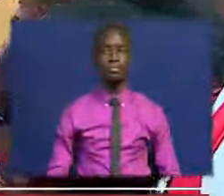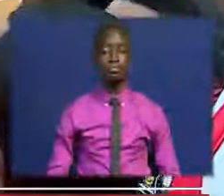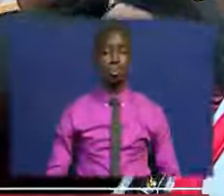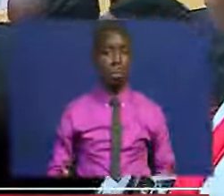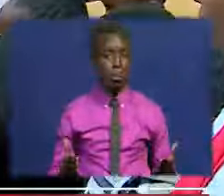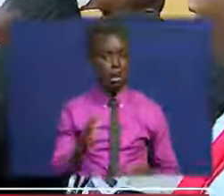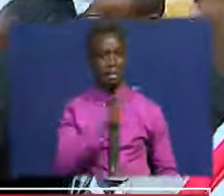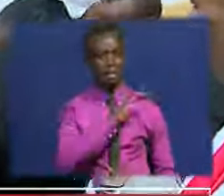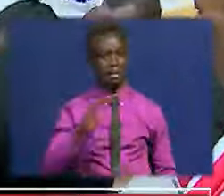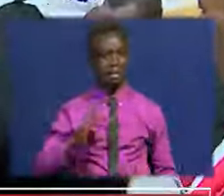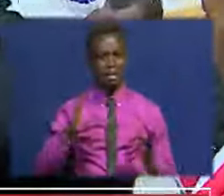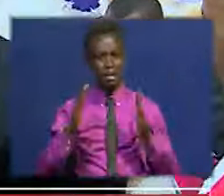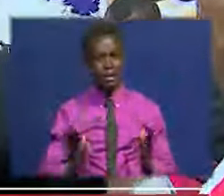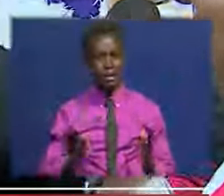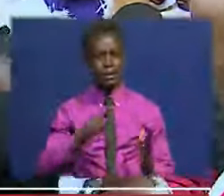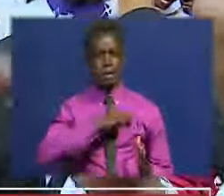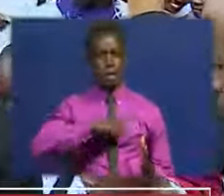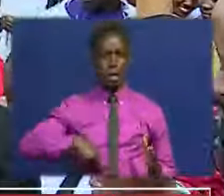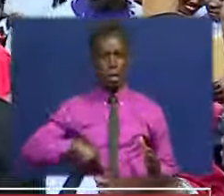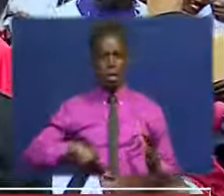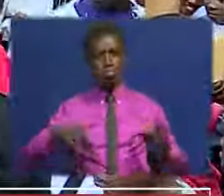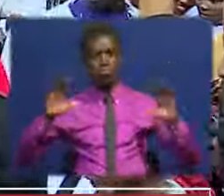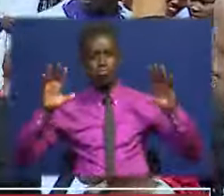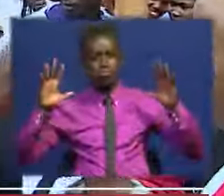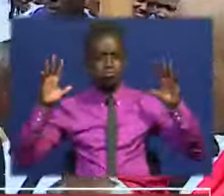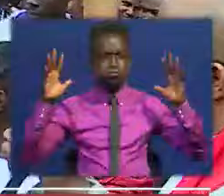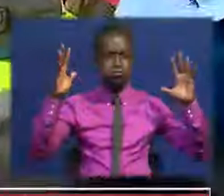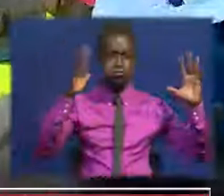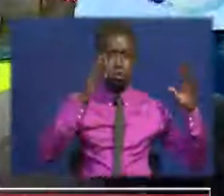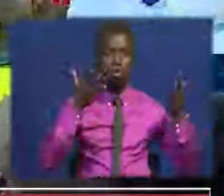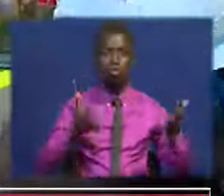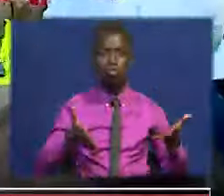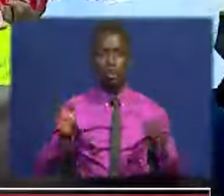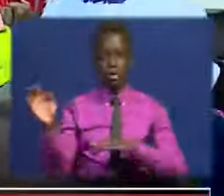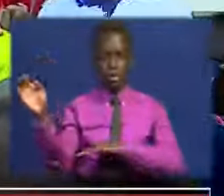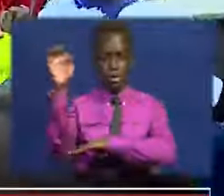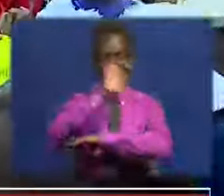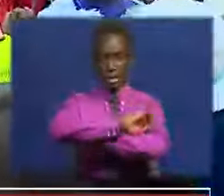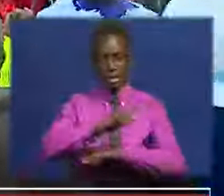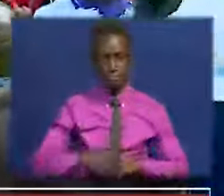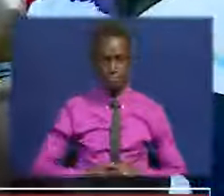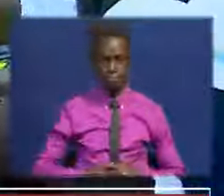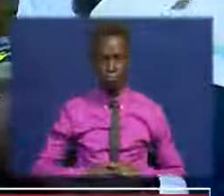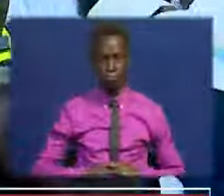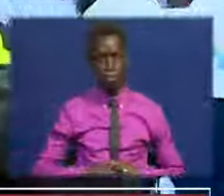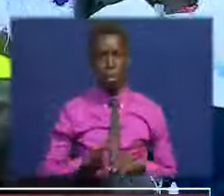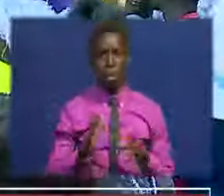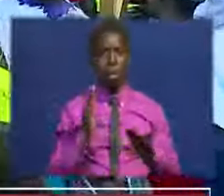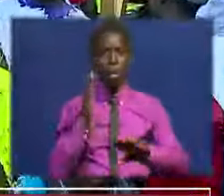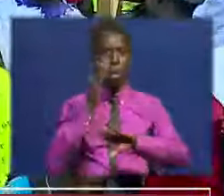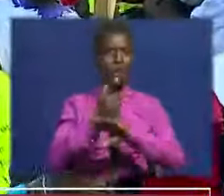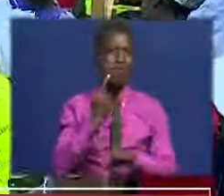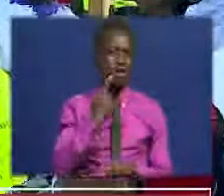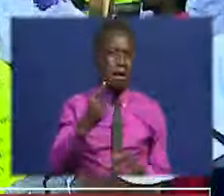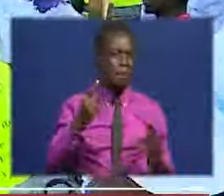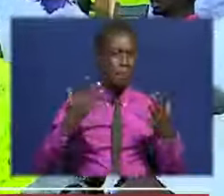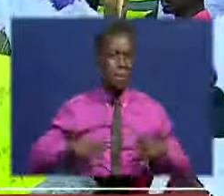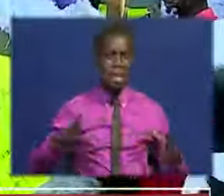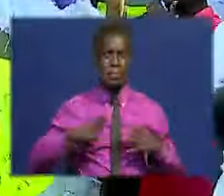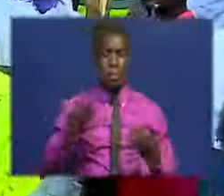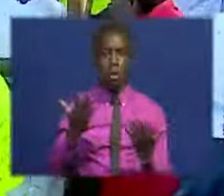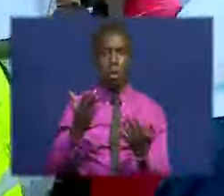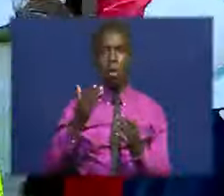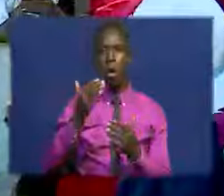Waumini wa Kristo kote nchini walianza kuadhimisha sherehe za msimu wa Pasaka leo, huku mamia ya waumini wa kanisa Katoliki la Holy Family